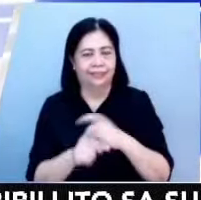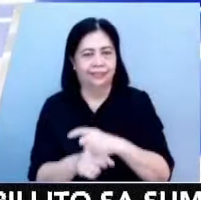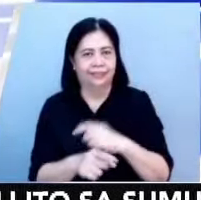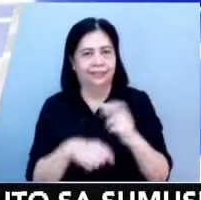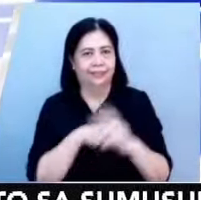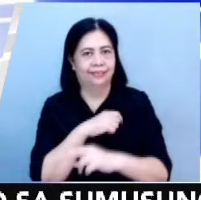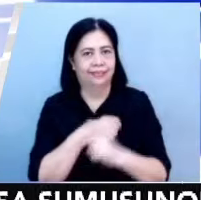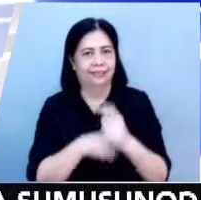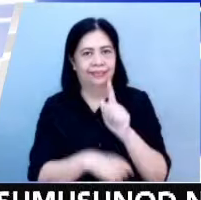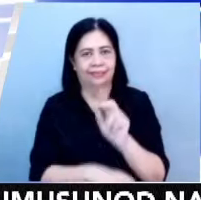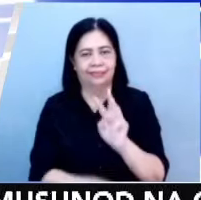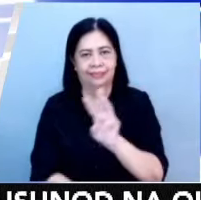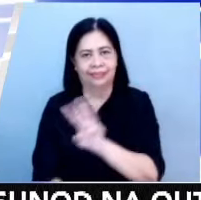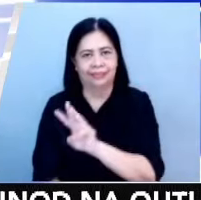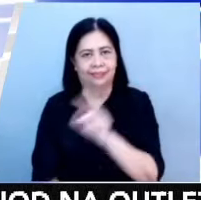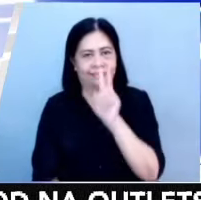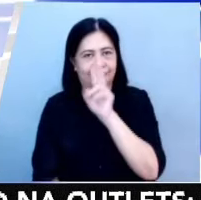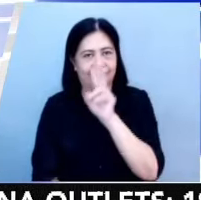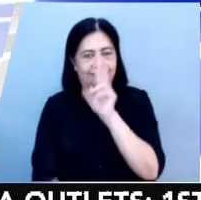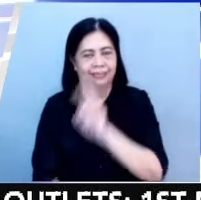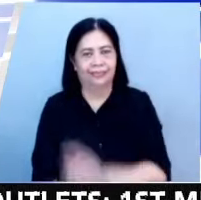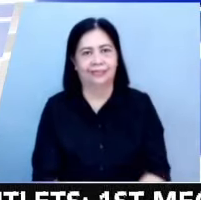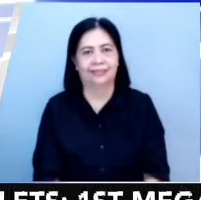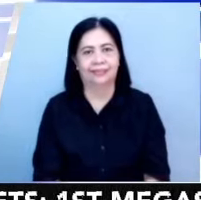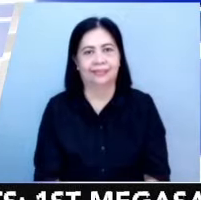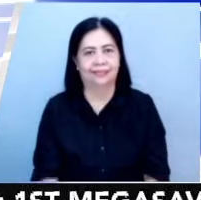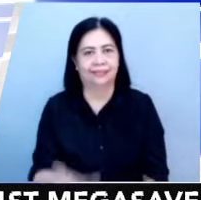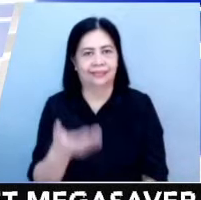1 Western Visayas. Kim?